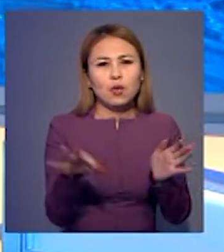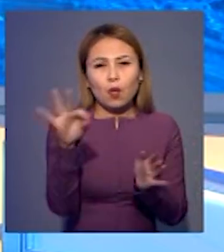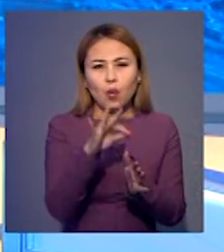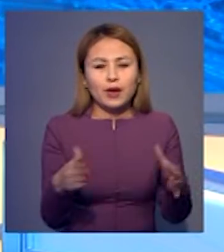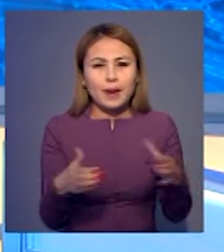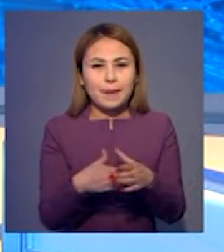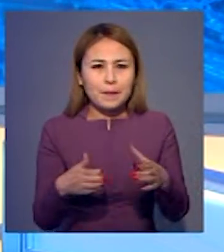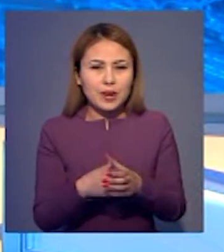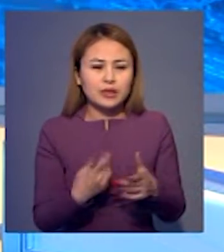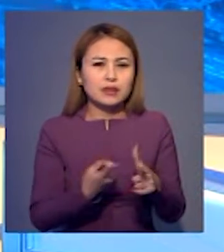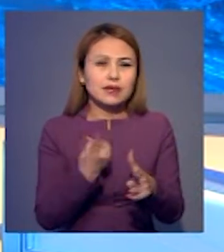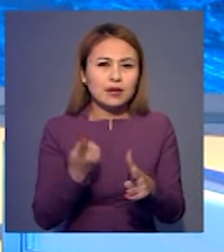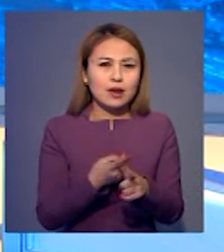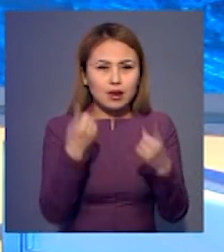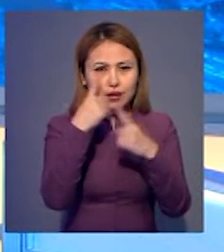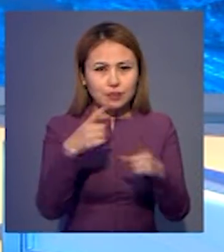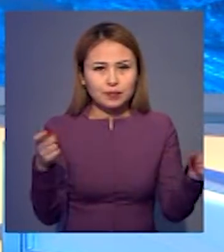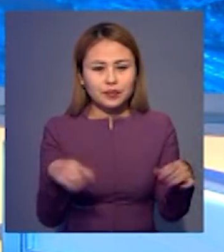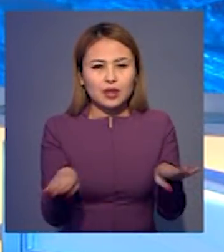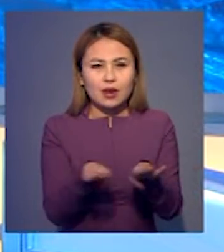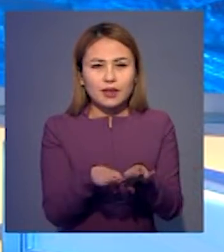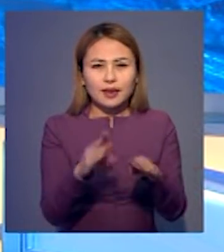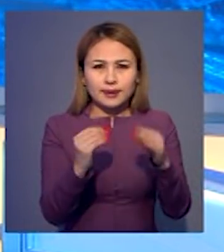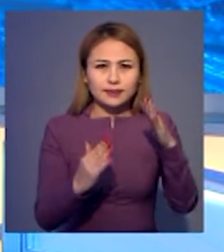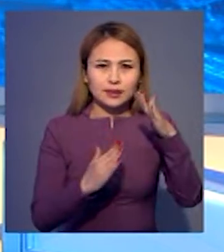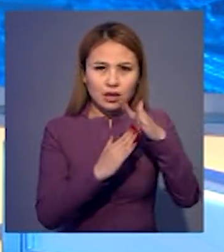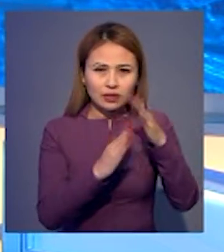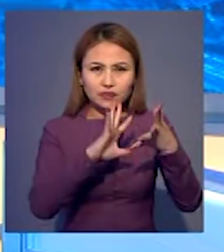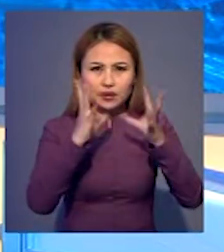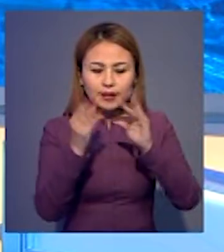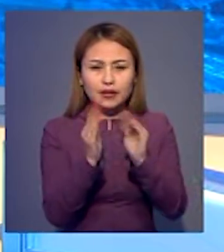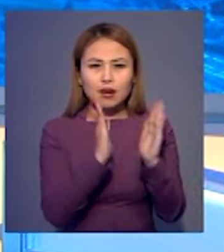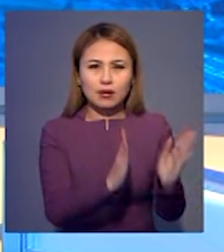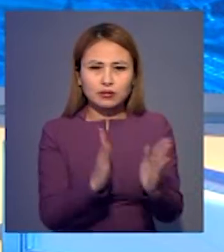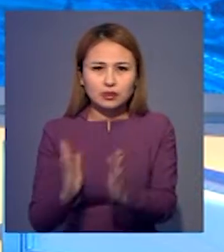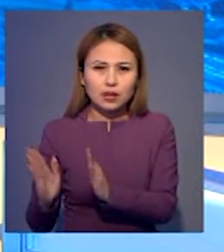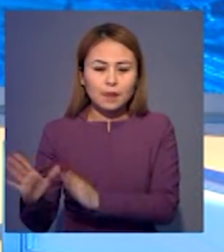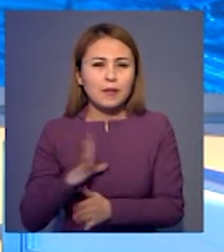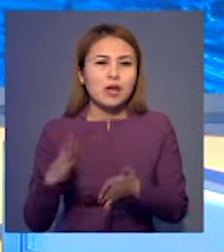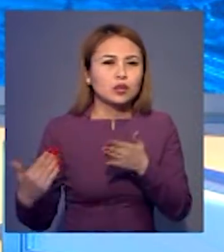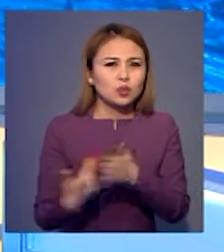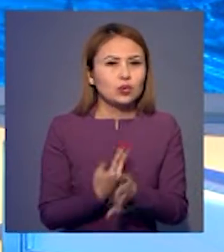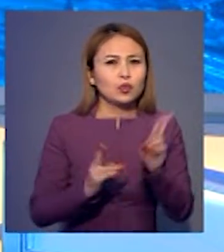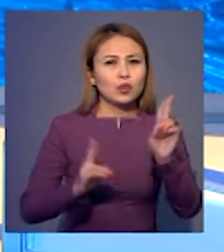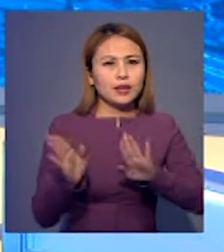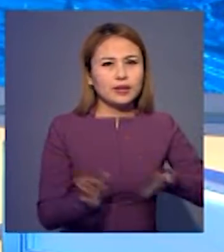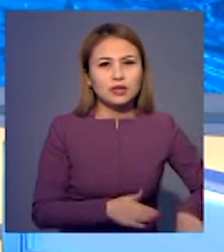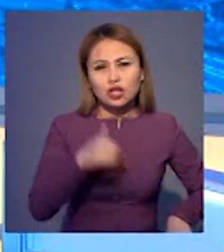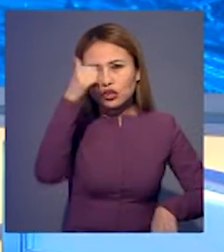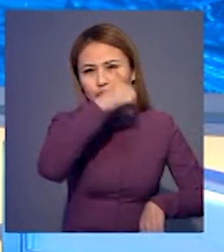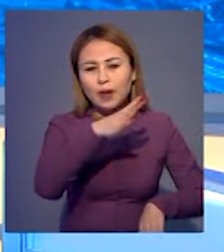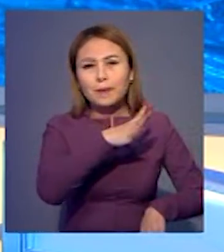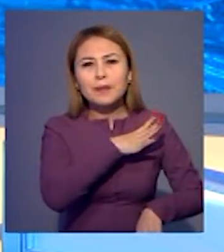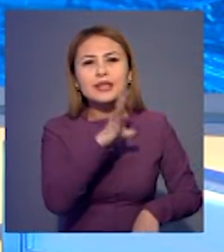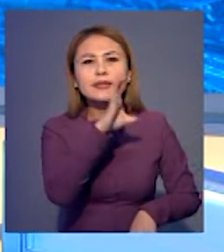туралы Қазақстан теміржолы ұлттық компаниясының өкілдері хабарлады. Айта кетейік, тарифті ретке келтіруге арналған жаңа жүйе өткен жылдың